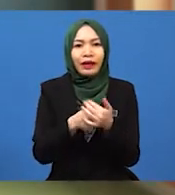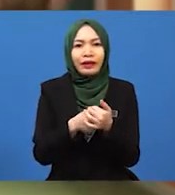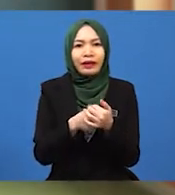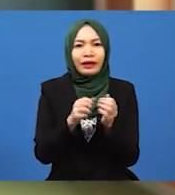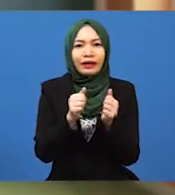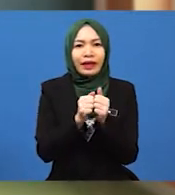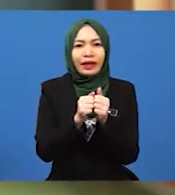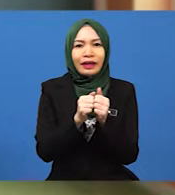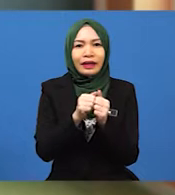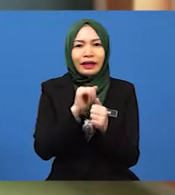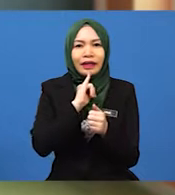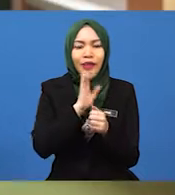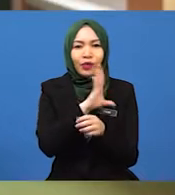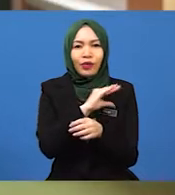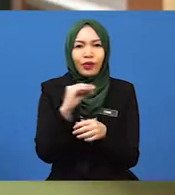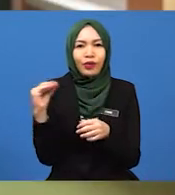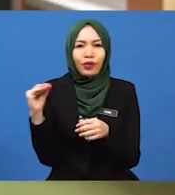nenek kamu di rumah.